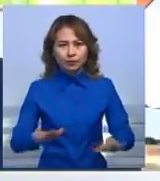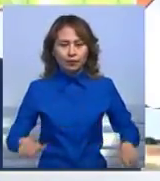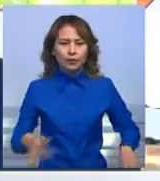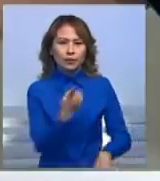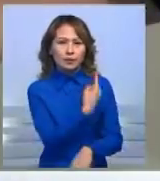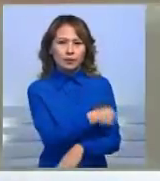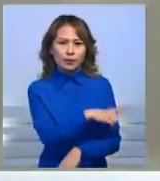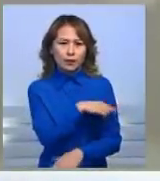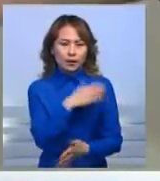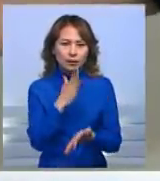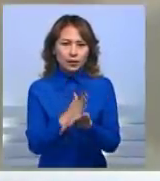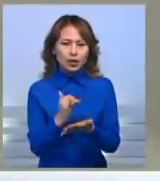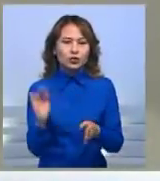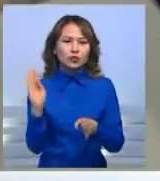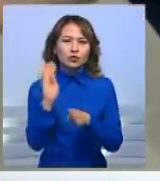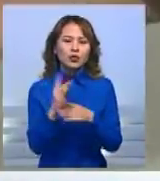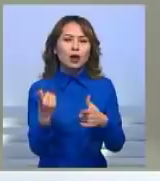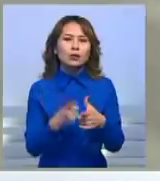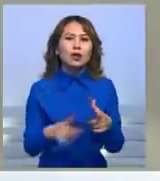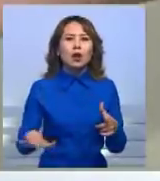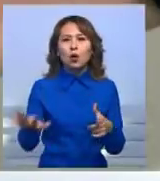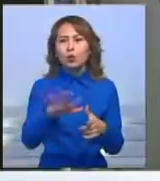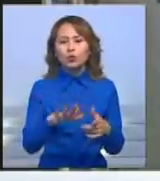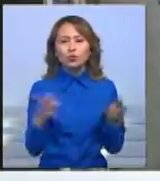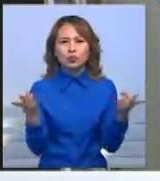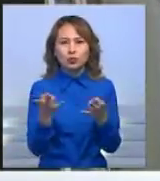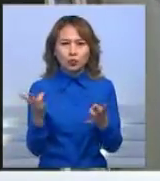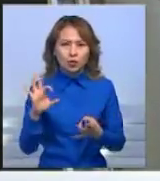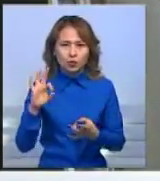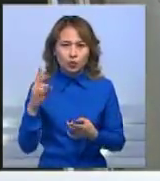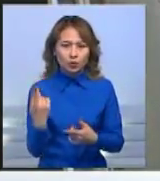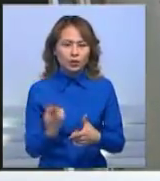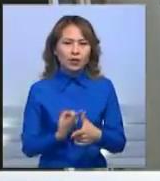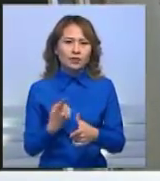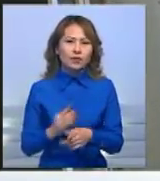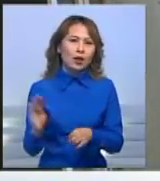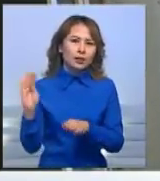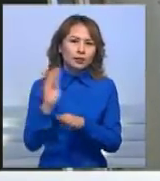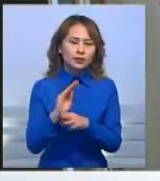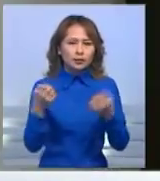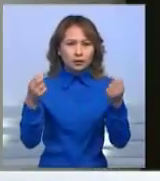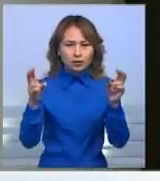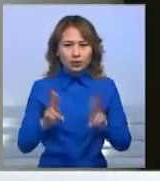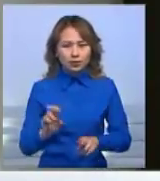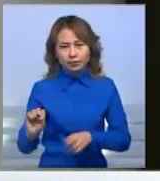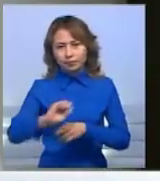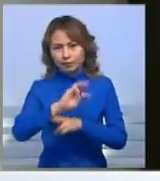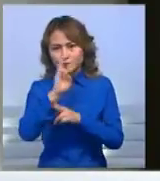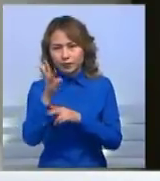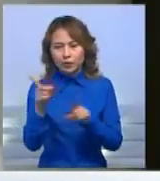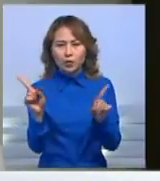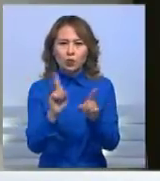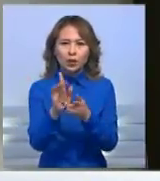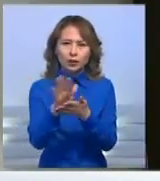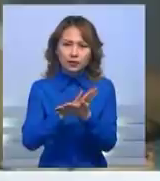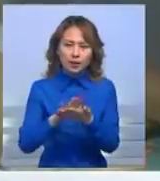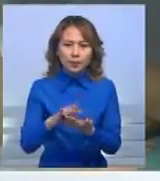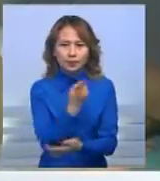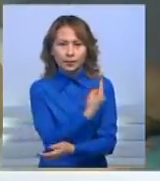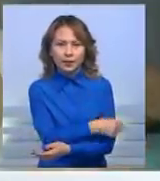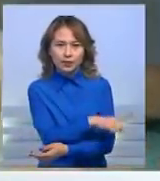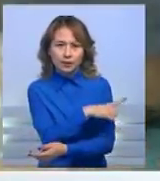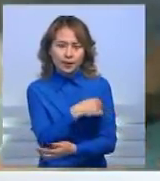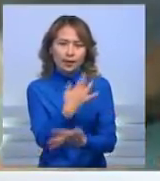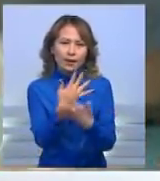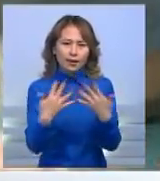медицина қорытындысы бар. Аудан тұрғындарына аса қажетті әлеуметтік орталықтың ғимараты арнайы жабдықталған, санитарлық және медициналық